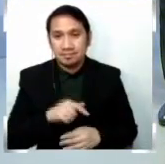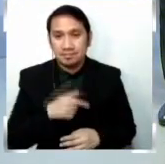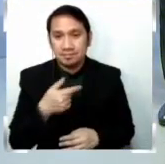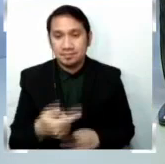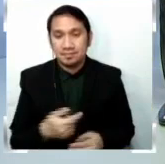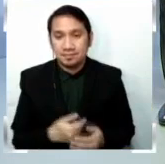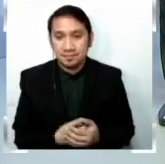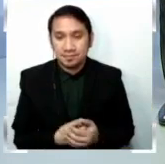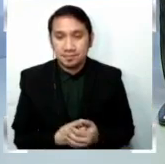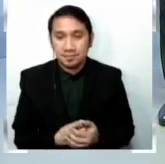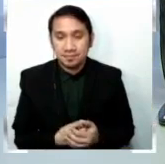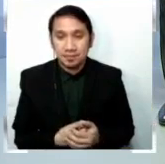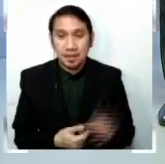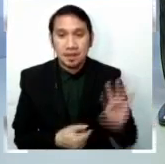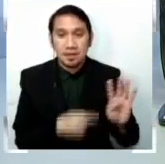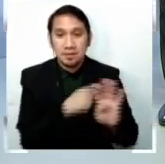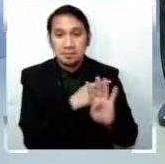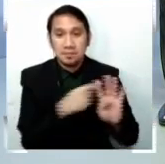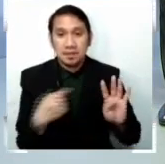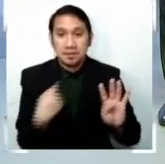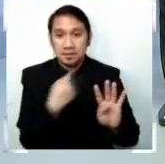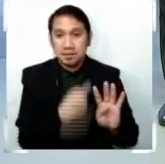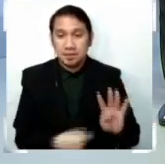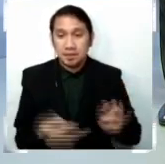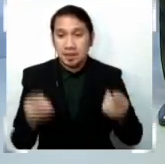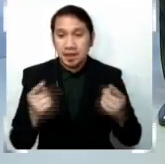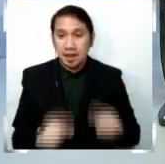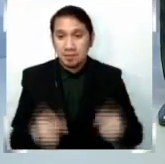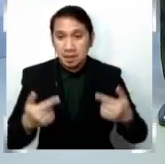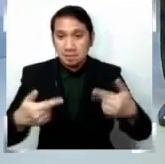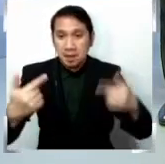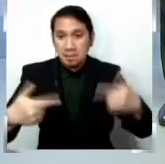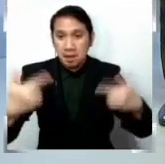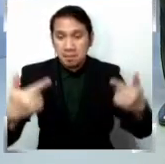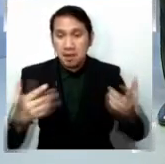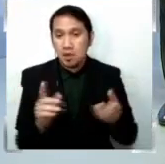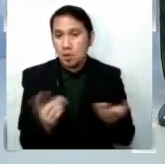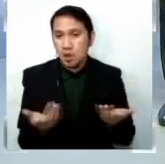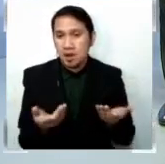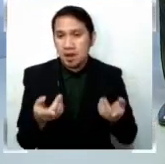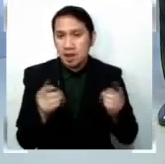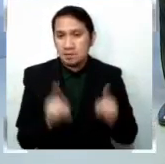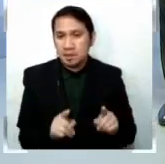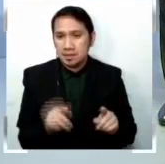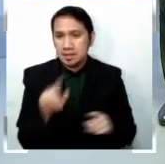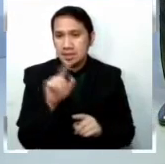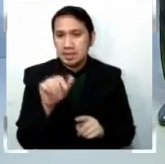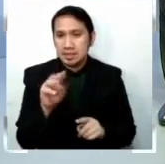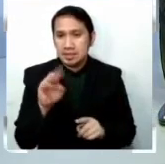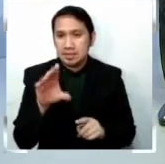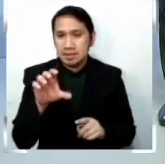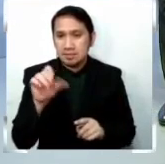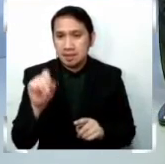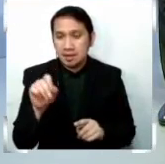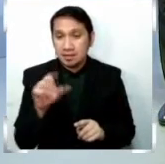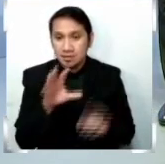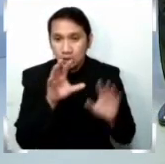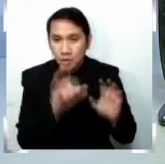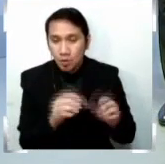Apat na Chino ang patay na mauwi sa engkwendrong operasyon kontra droga sa Zambales. Ang halaga ng nasamsam na shabu,